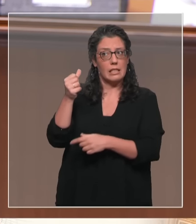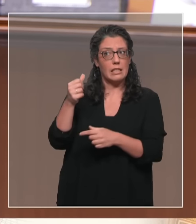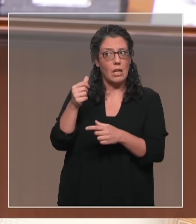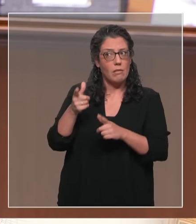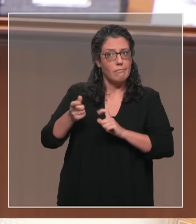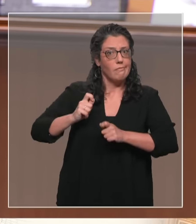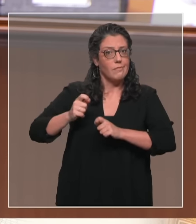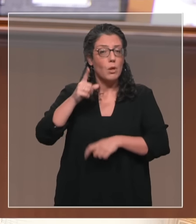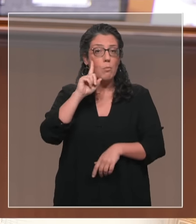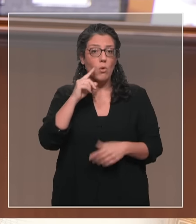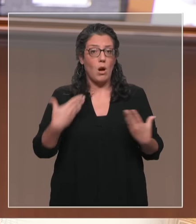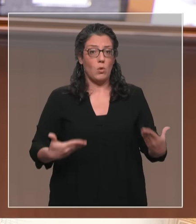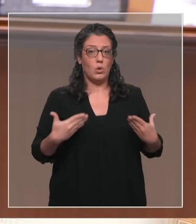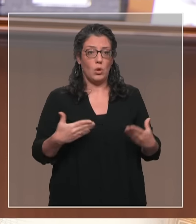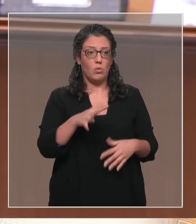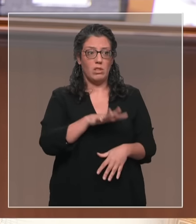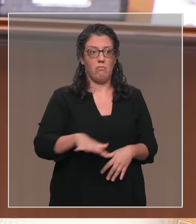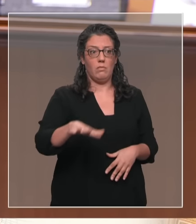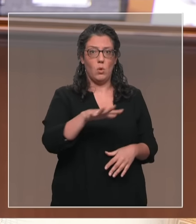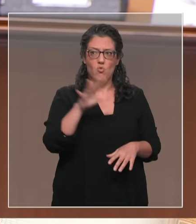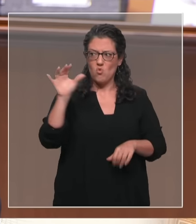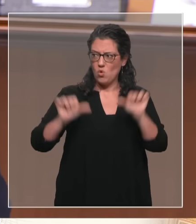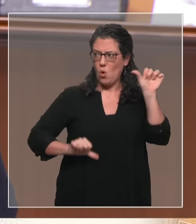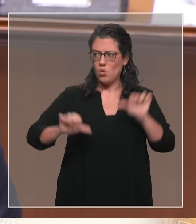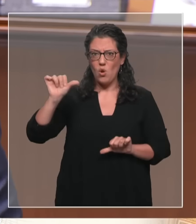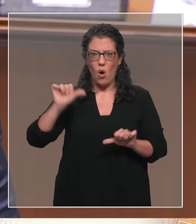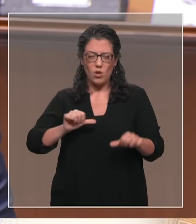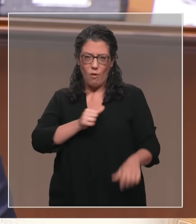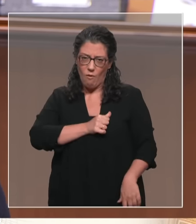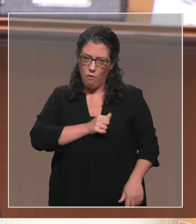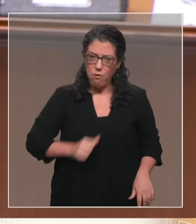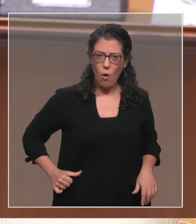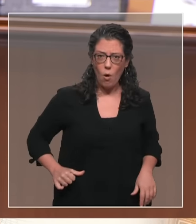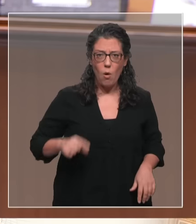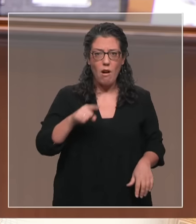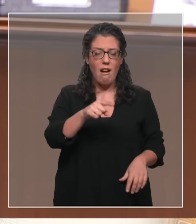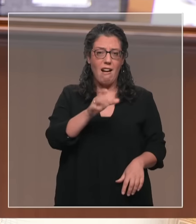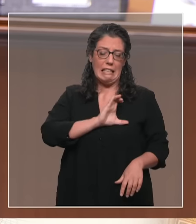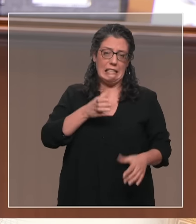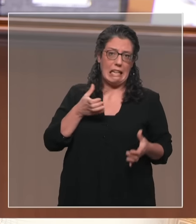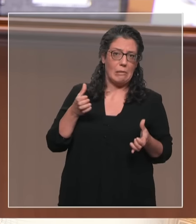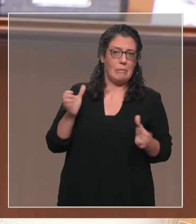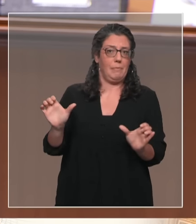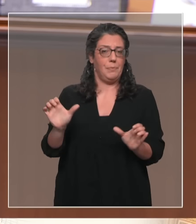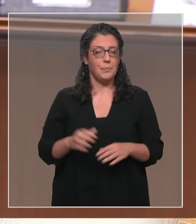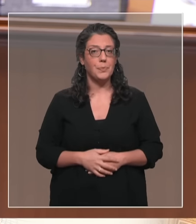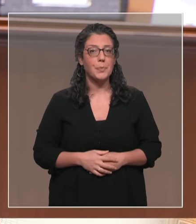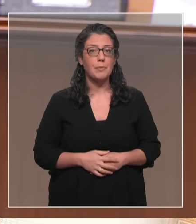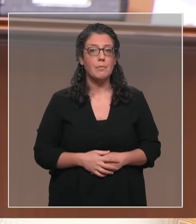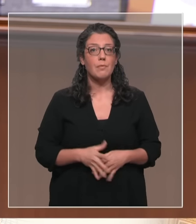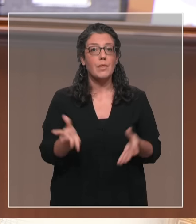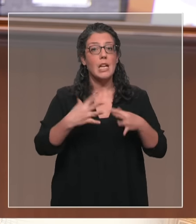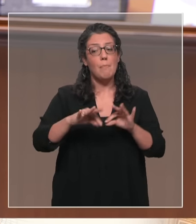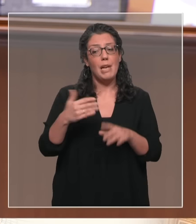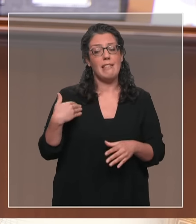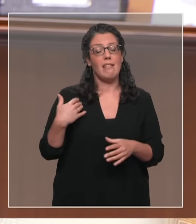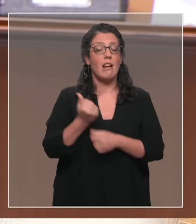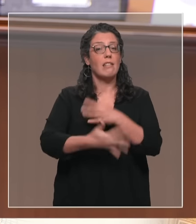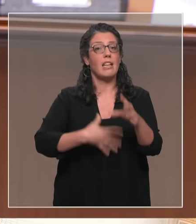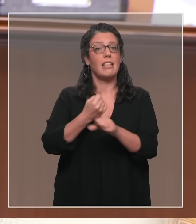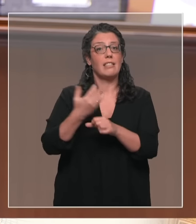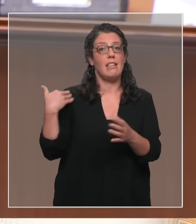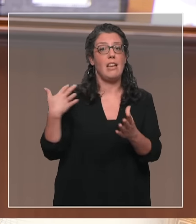aujourd'hui, qui font face aujourd'hui à une concurrence extrêmement agressive et extrêmement hostile. Notre pays, ces dernières années, avec